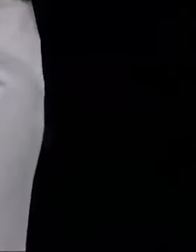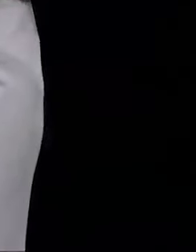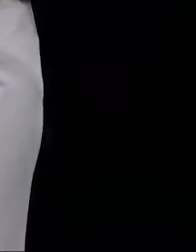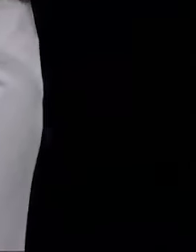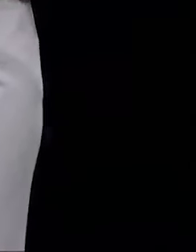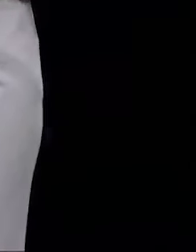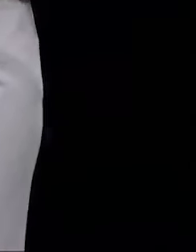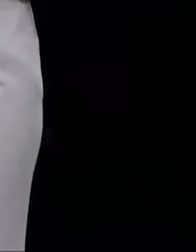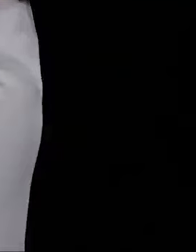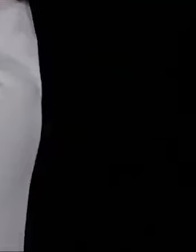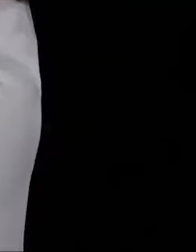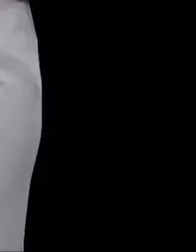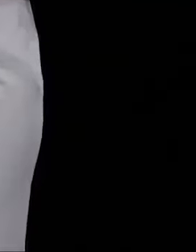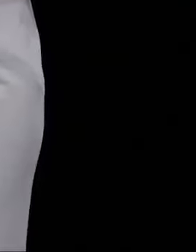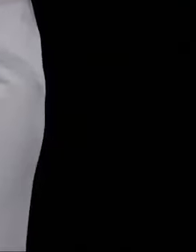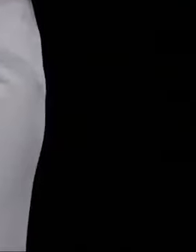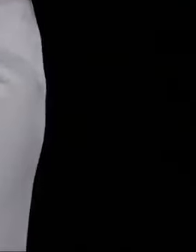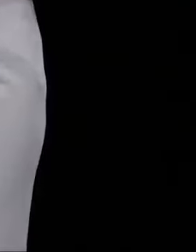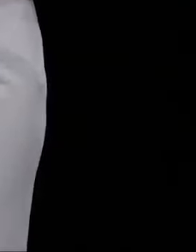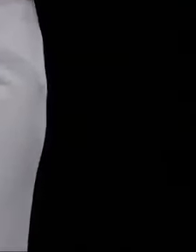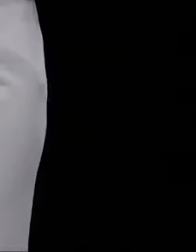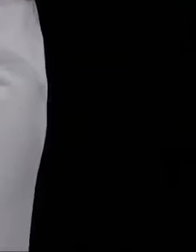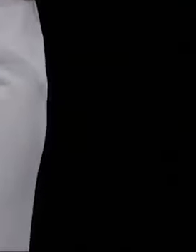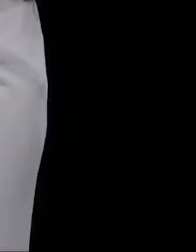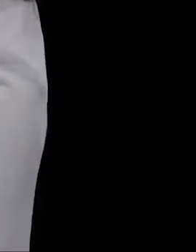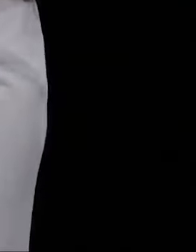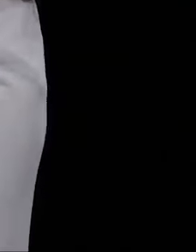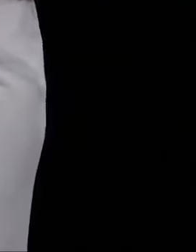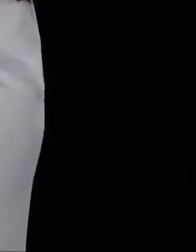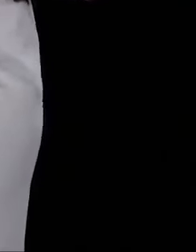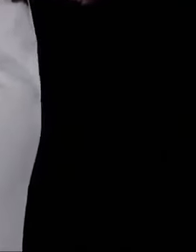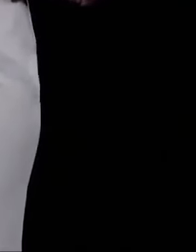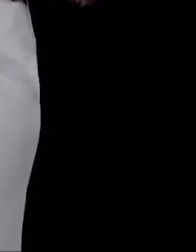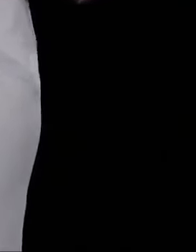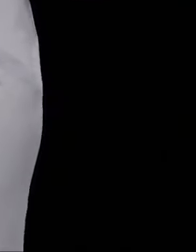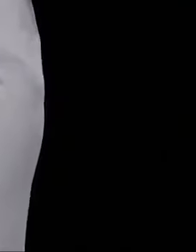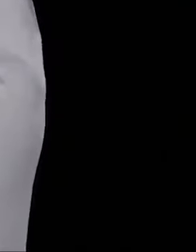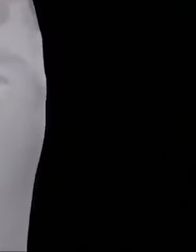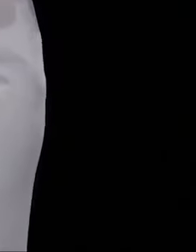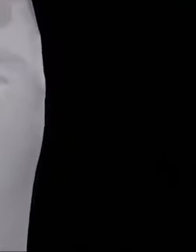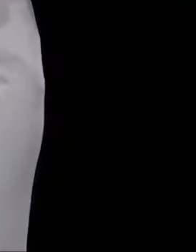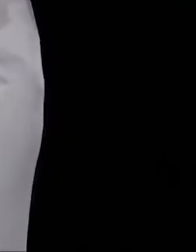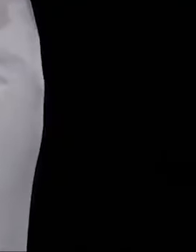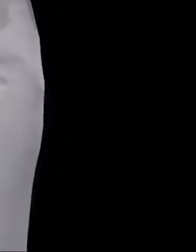언제 어디서나 내 손안의 뉴스. 광주 MBC 뉴스 유튜브 구독으로 함께하세요.